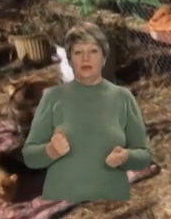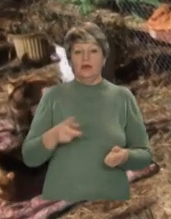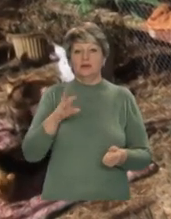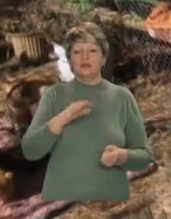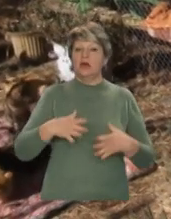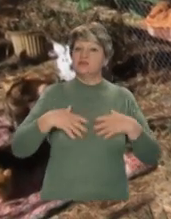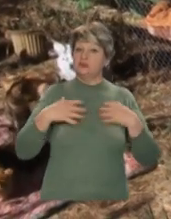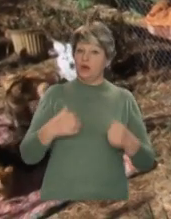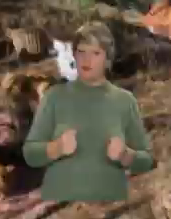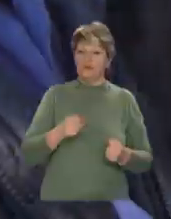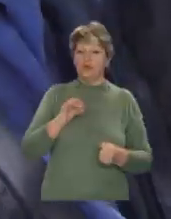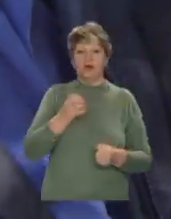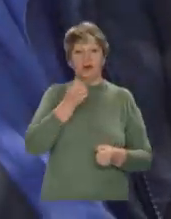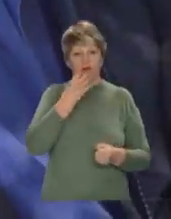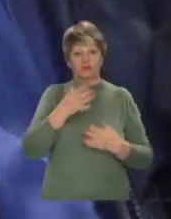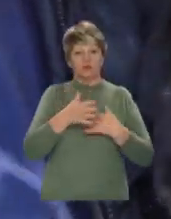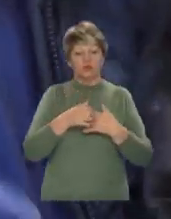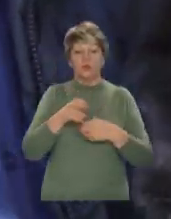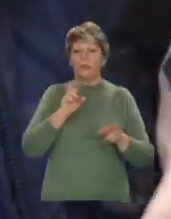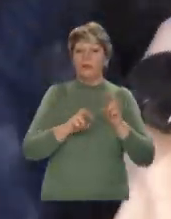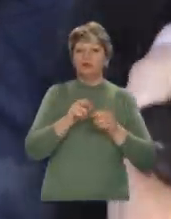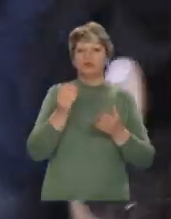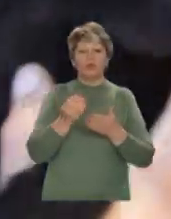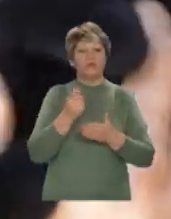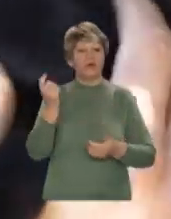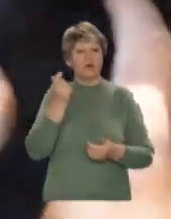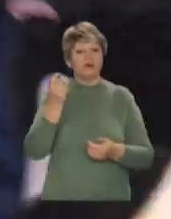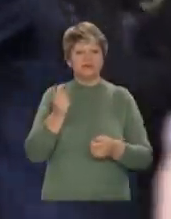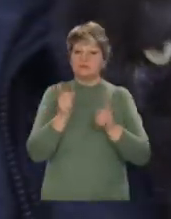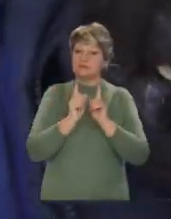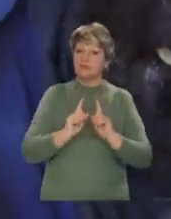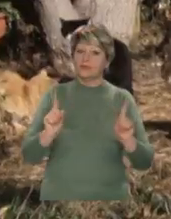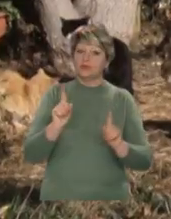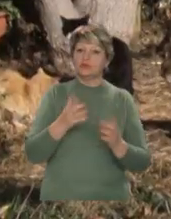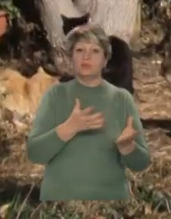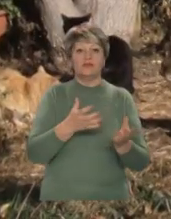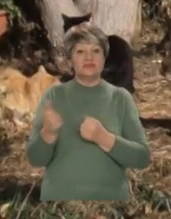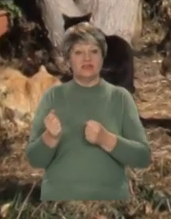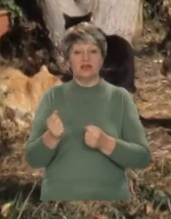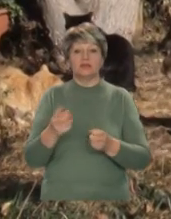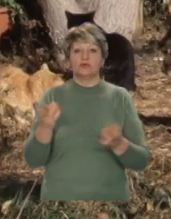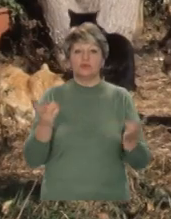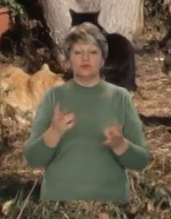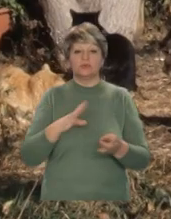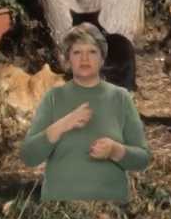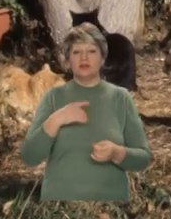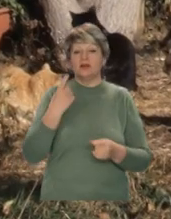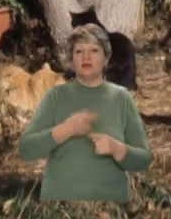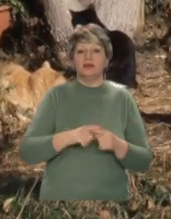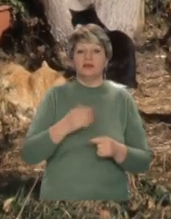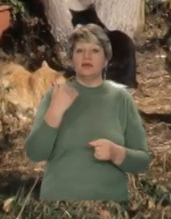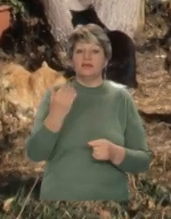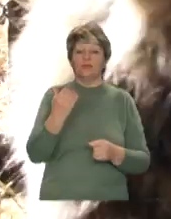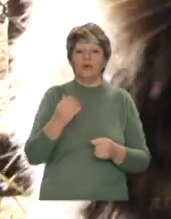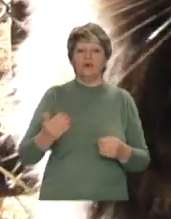здорових та соціалізованих хвостанів підшуковують господарів та незвичайних. Аби взяти тварину в міні-притулок, необхідно бути особливим, як і його